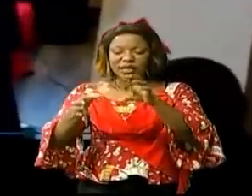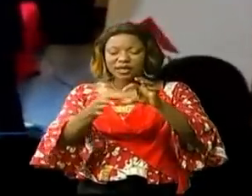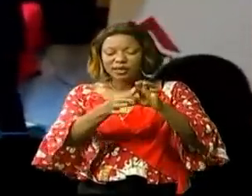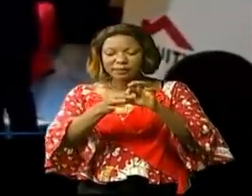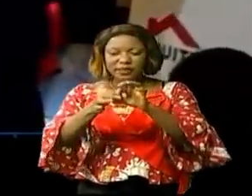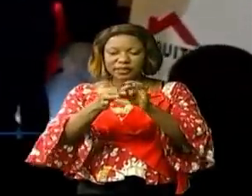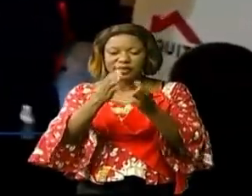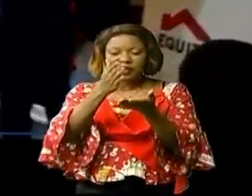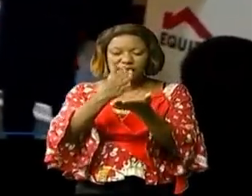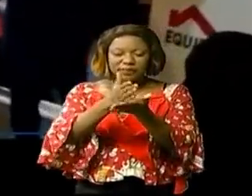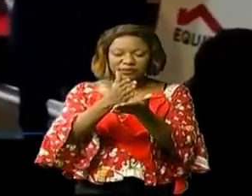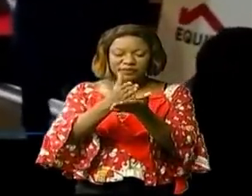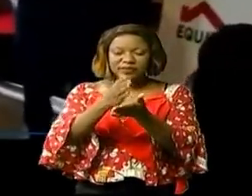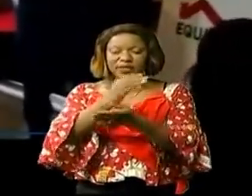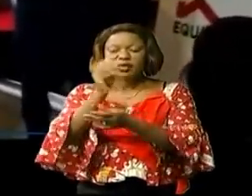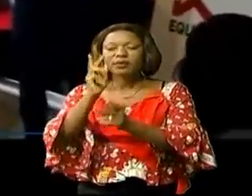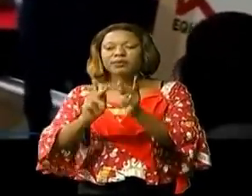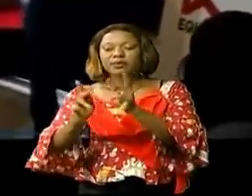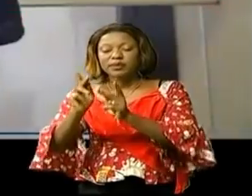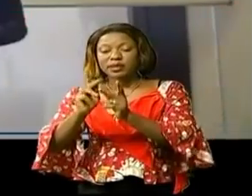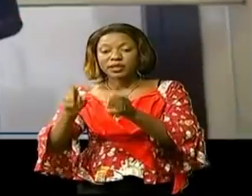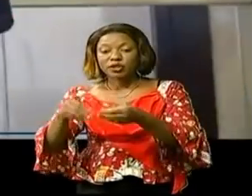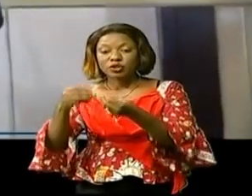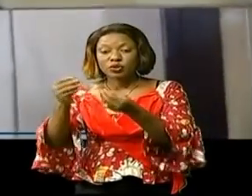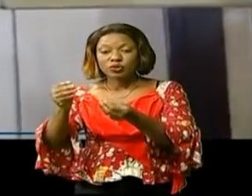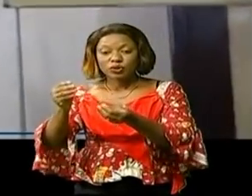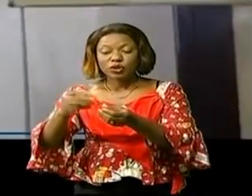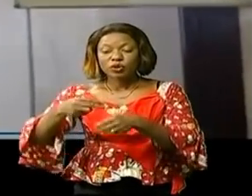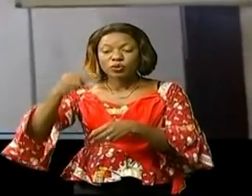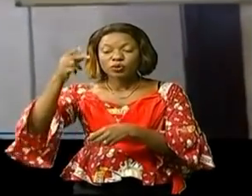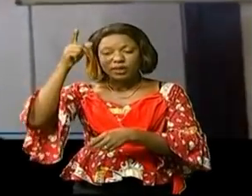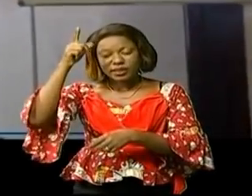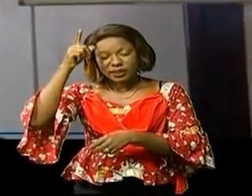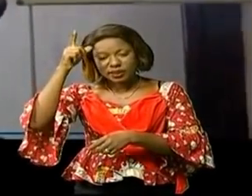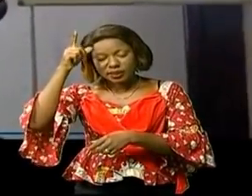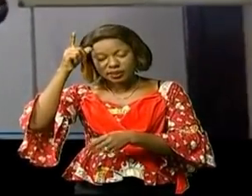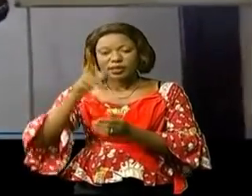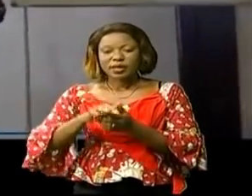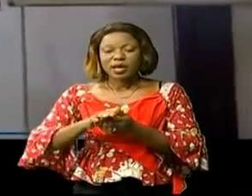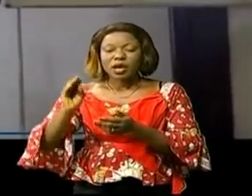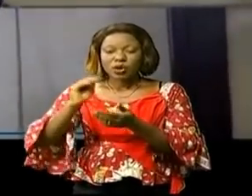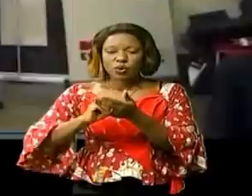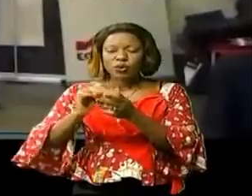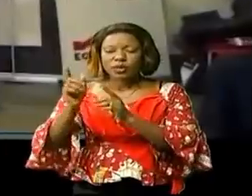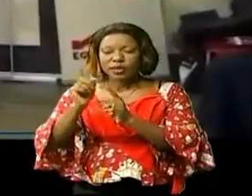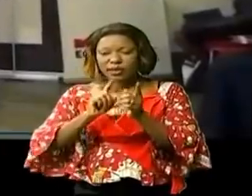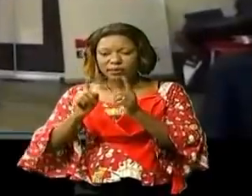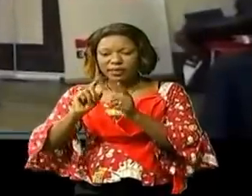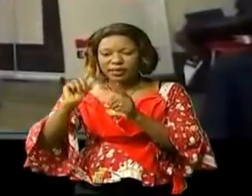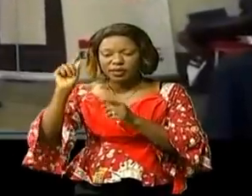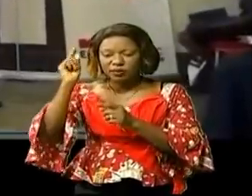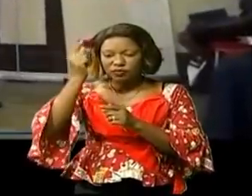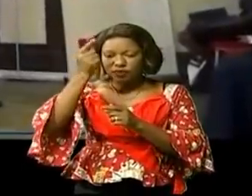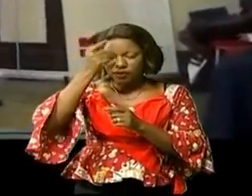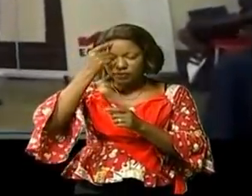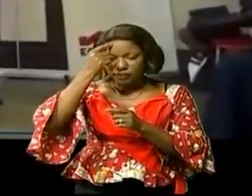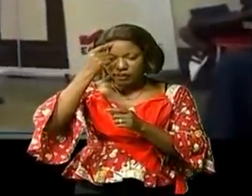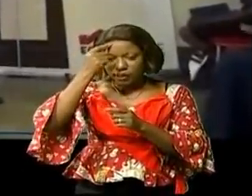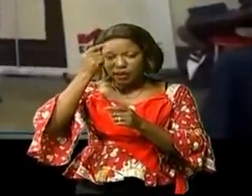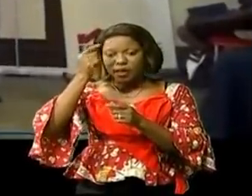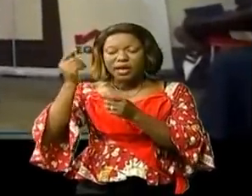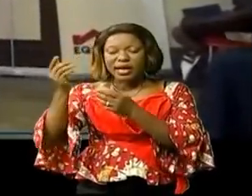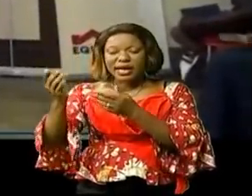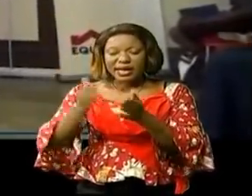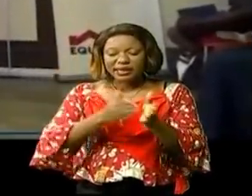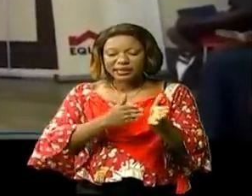d'affaires qu'offre le Haut-Katanga. Miguel Kachal Katemb a mis l'accent sur la relation gouvernement, entrepreneurs et banques,